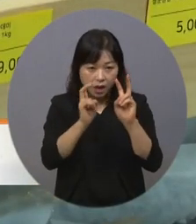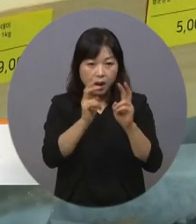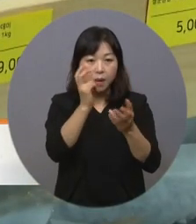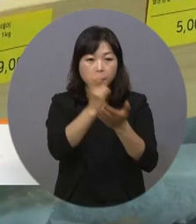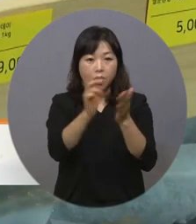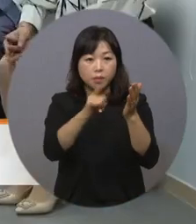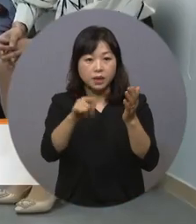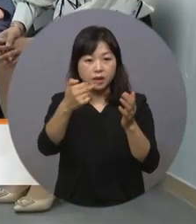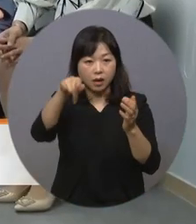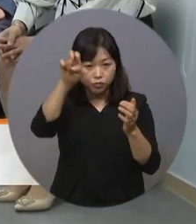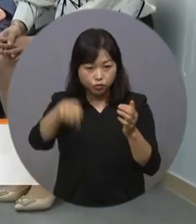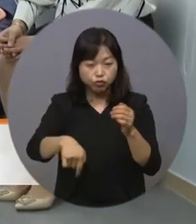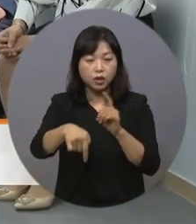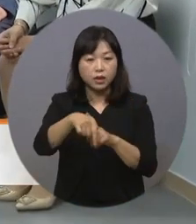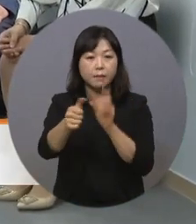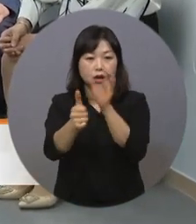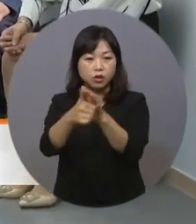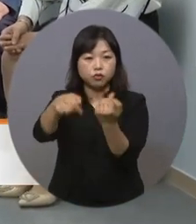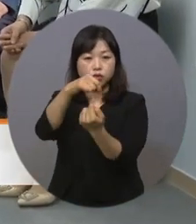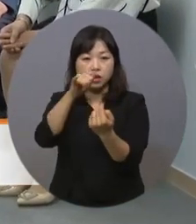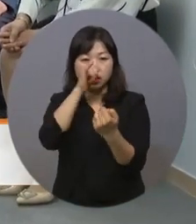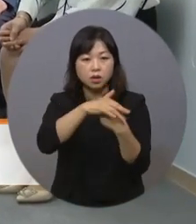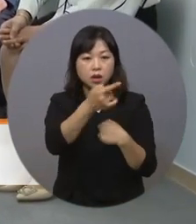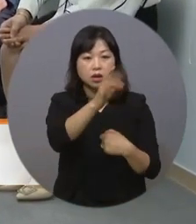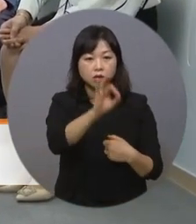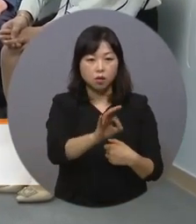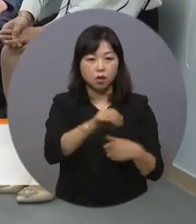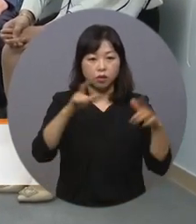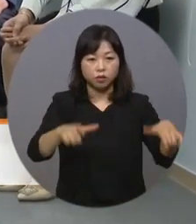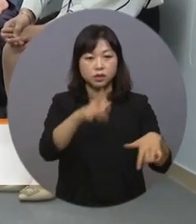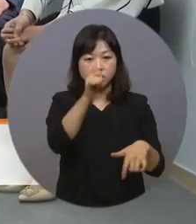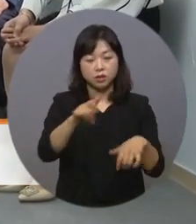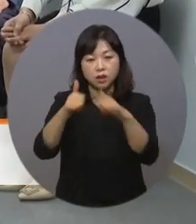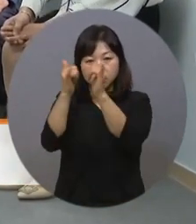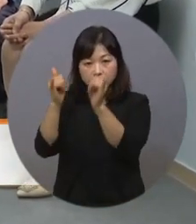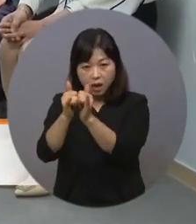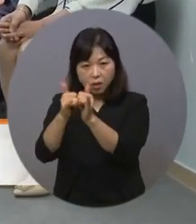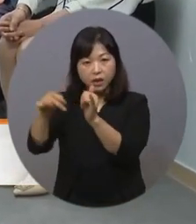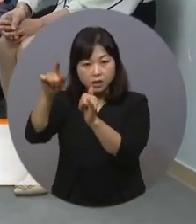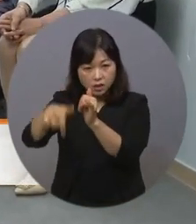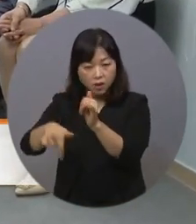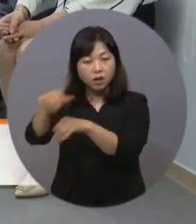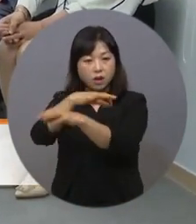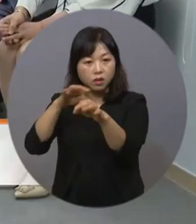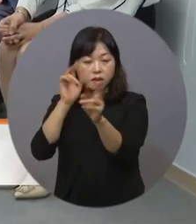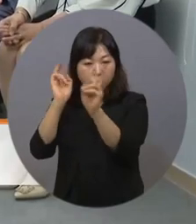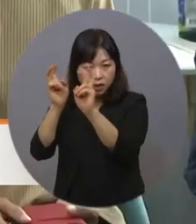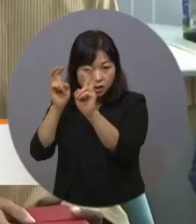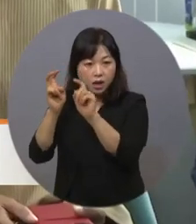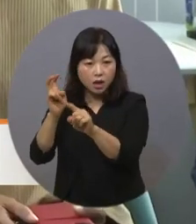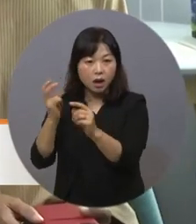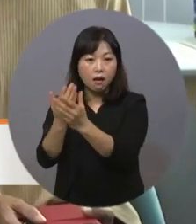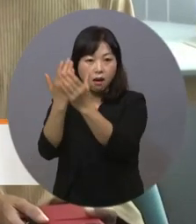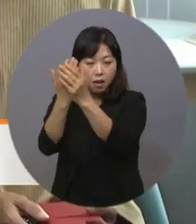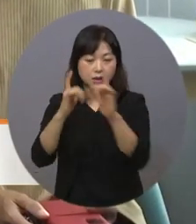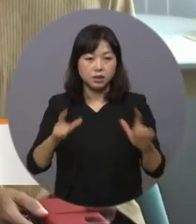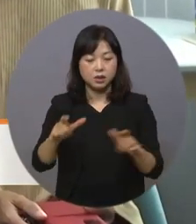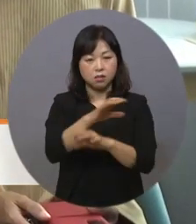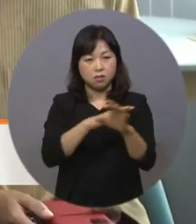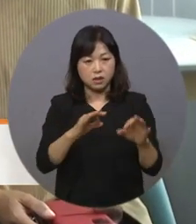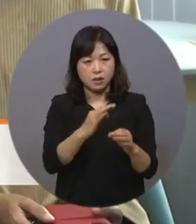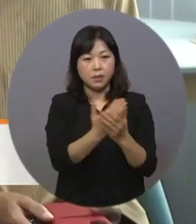있습니다. 송기근 군수는 사회적 경제기업이 활성화돼야 지역경제도 살아나고 일자리가